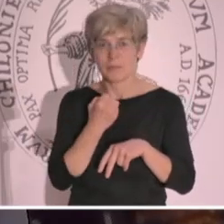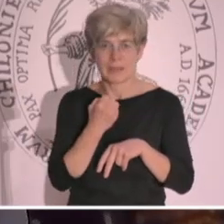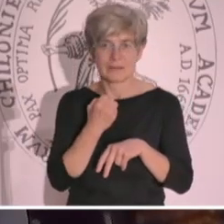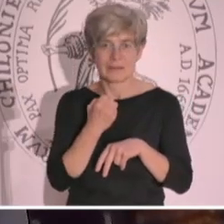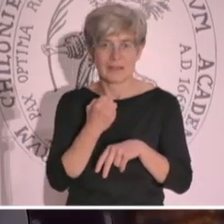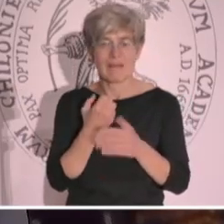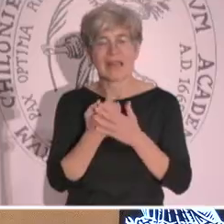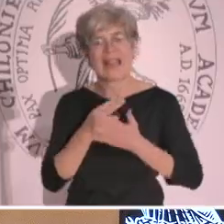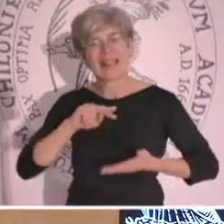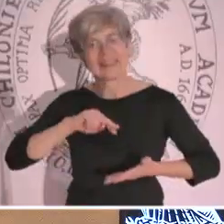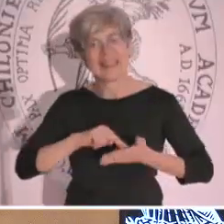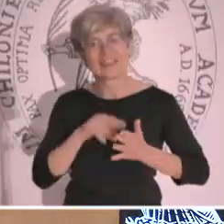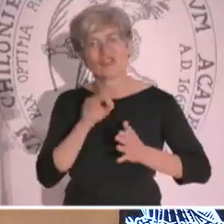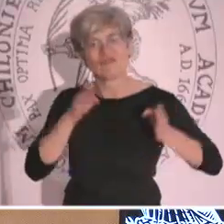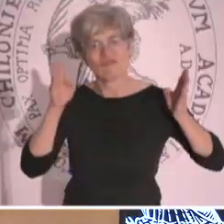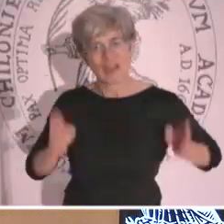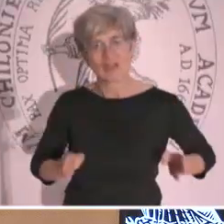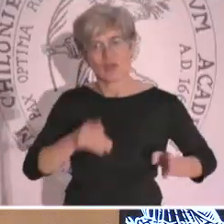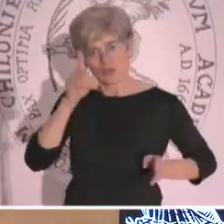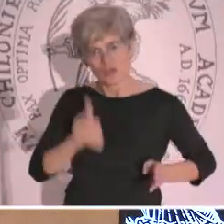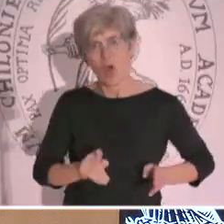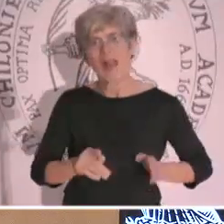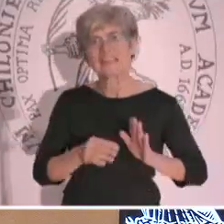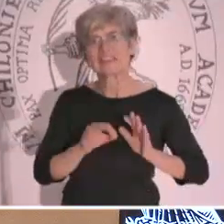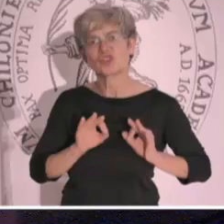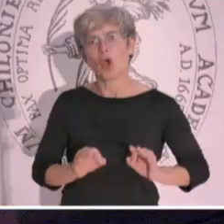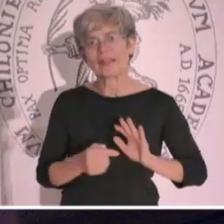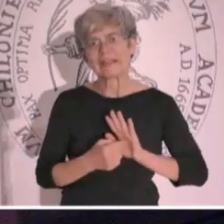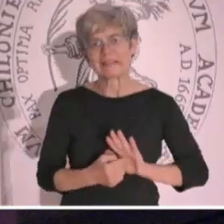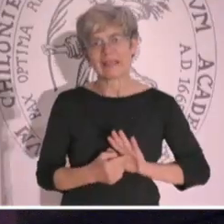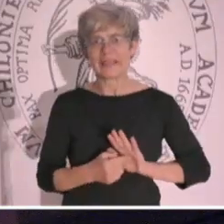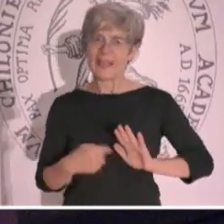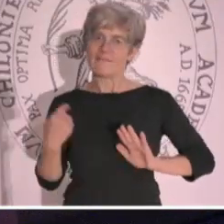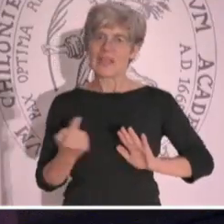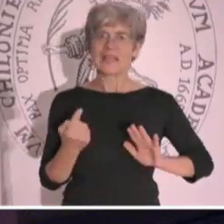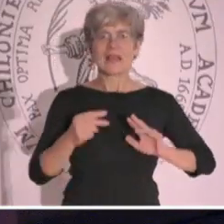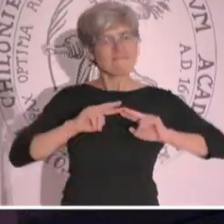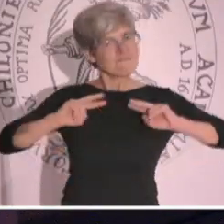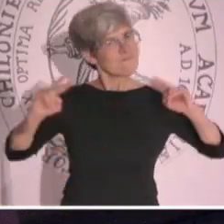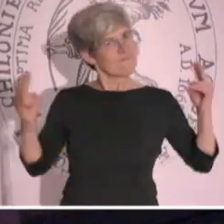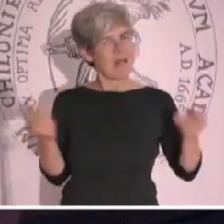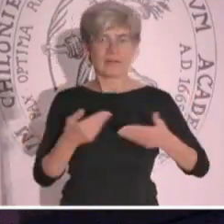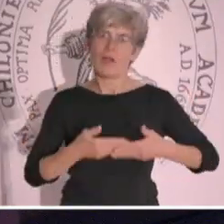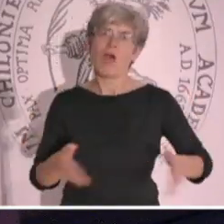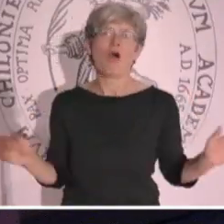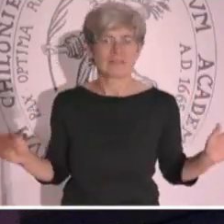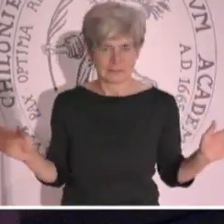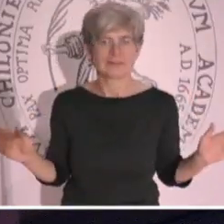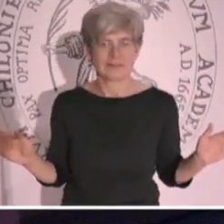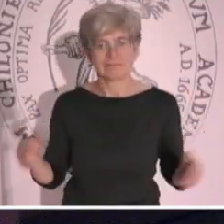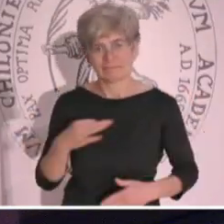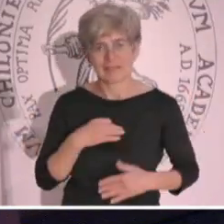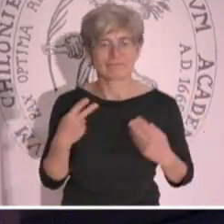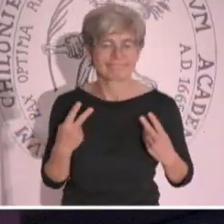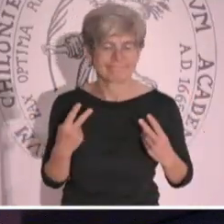Fakultät steht, wieder ganz deutlich sichtbar wird, nämlich ein weltoffener Campus. Das ist mir besonders